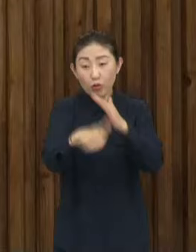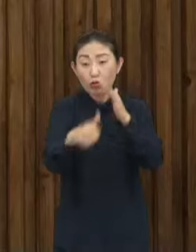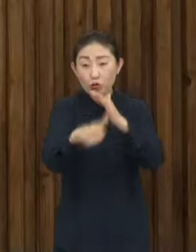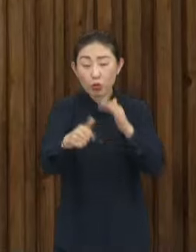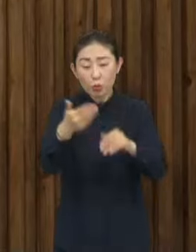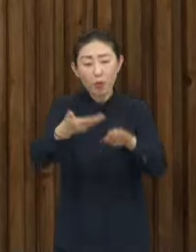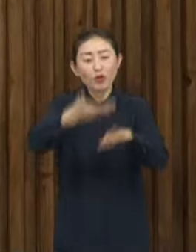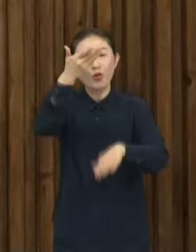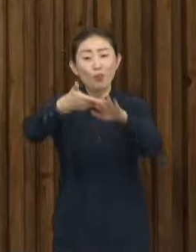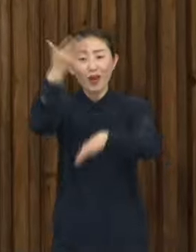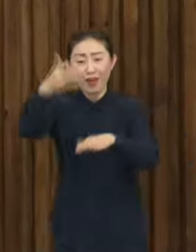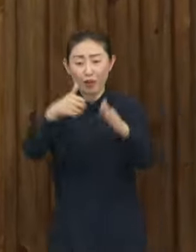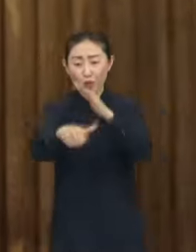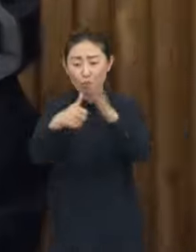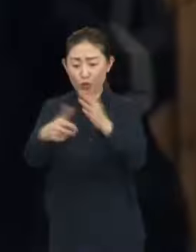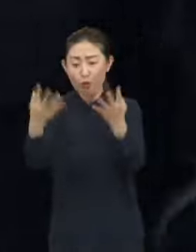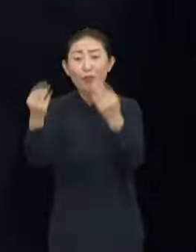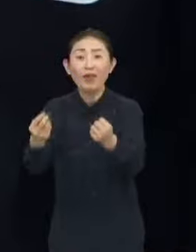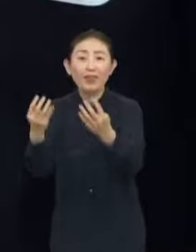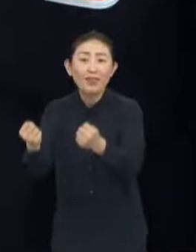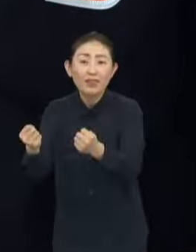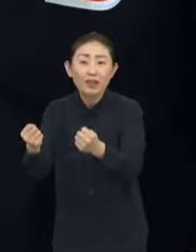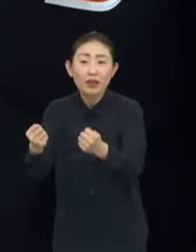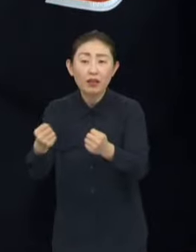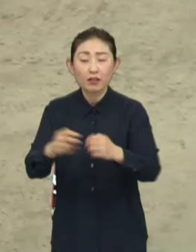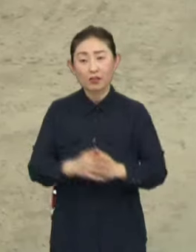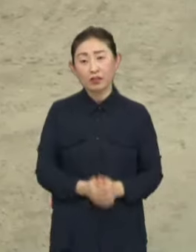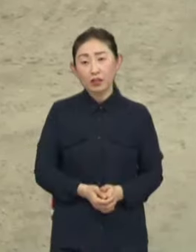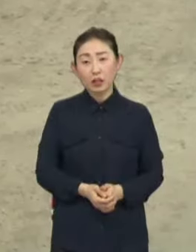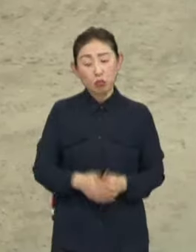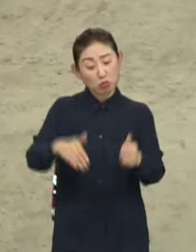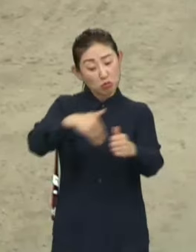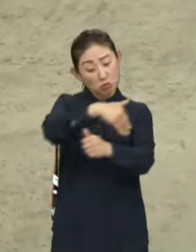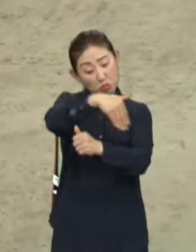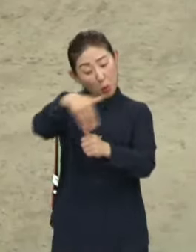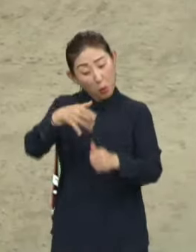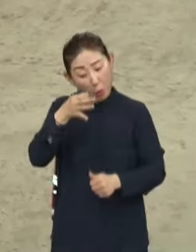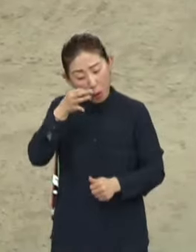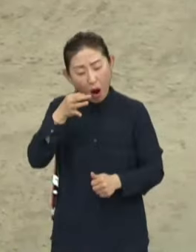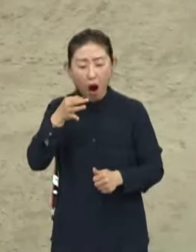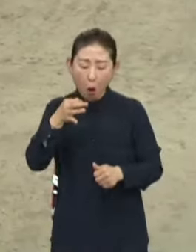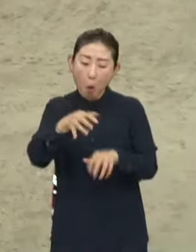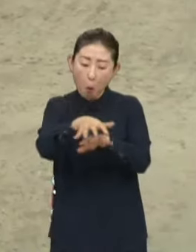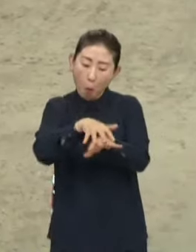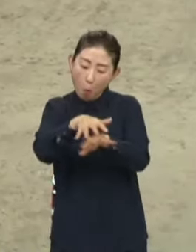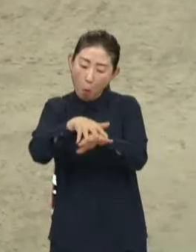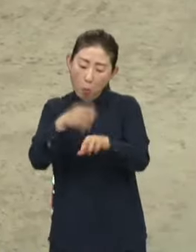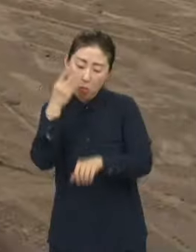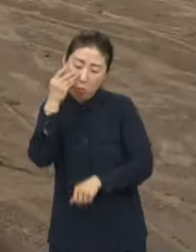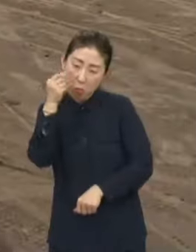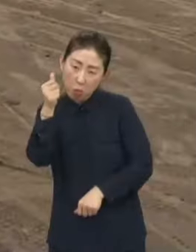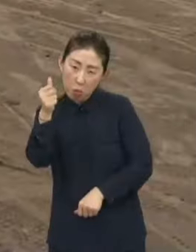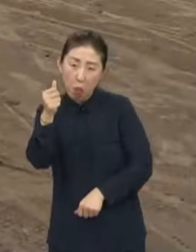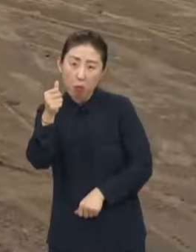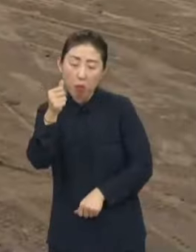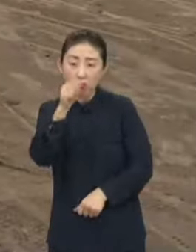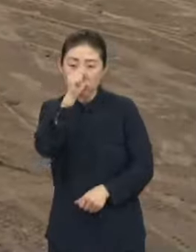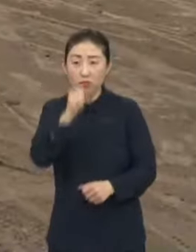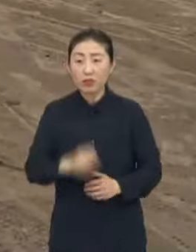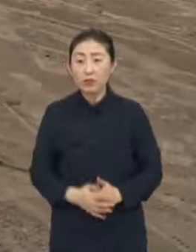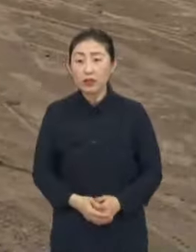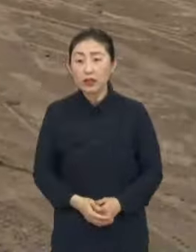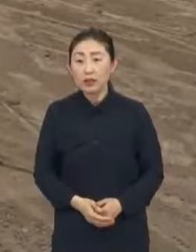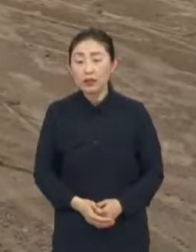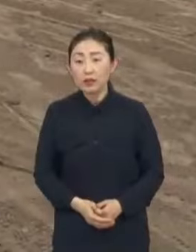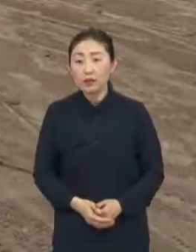또 베테랑 선수들이 많이 영입돼가지고 뭐 이런 체계라든가 분위기라든가 이런 게 좀 잘 잡혀가는 것 같아서 너무 만족스럽습니다. 사실